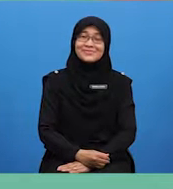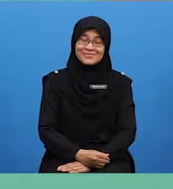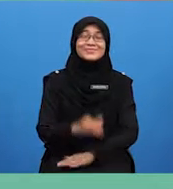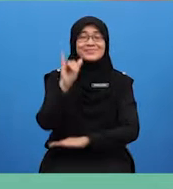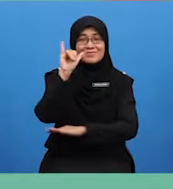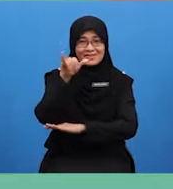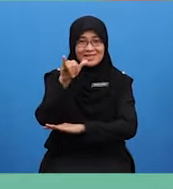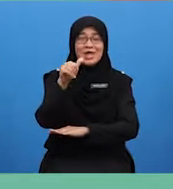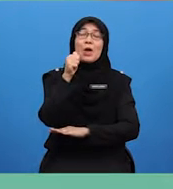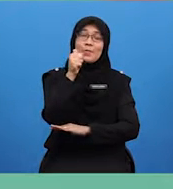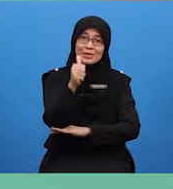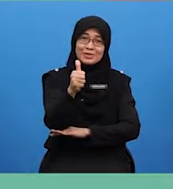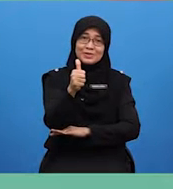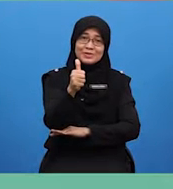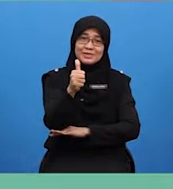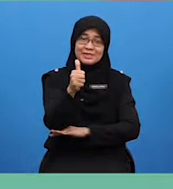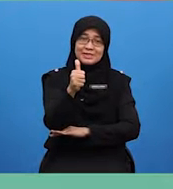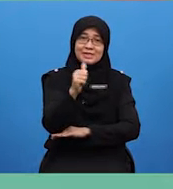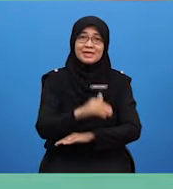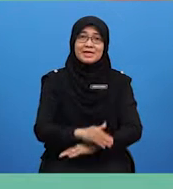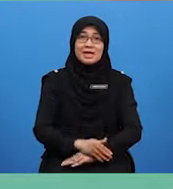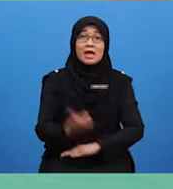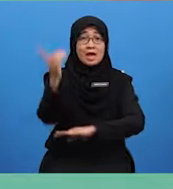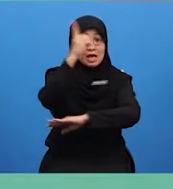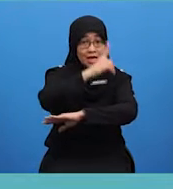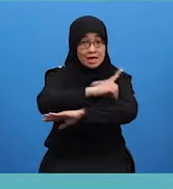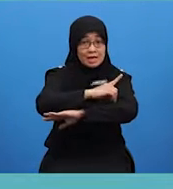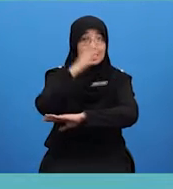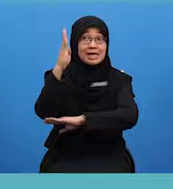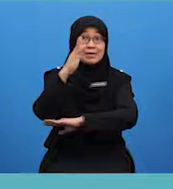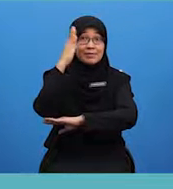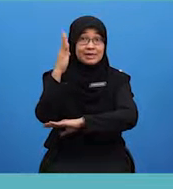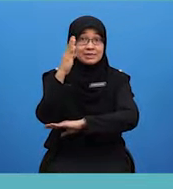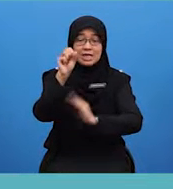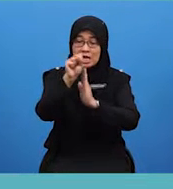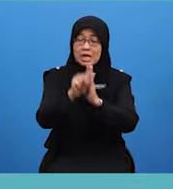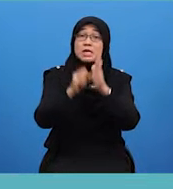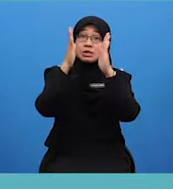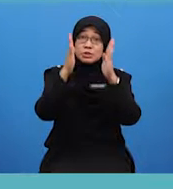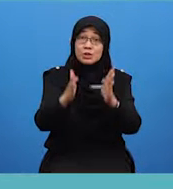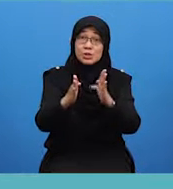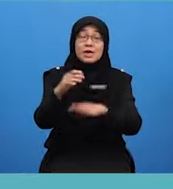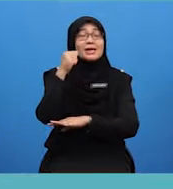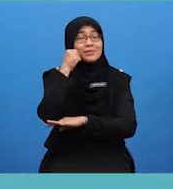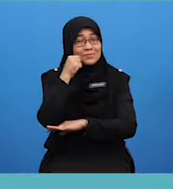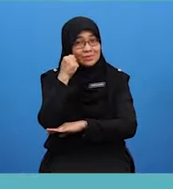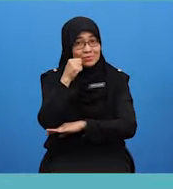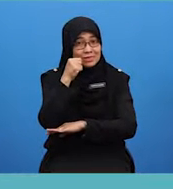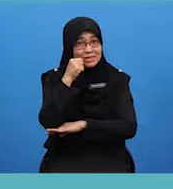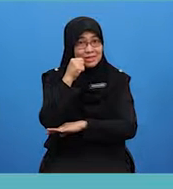Ya, bagus sekali. Mnemonik tersebut ialah hari, biasa, seorang,